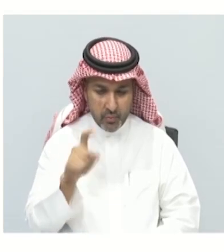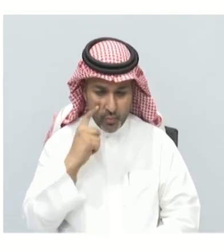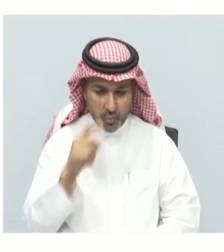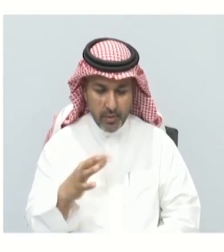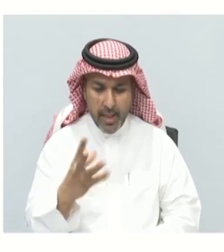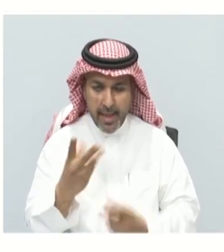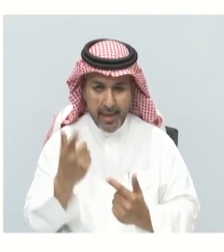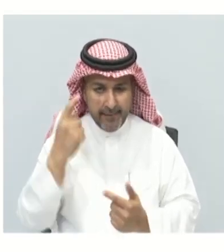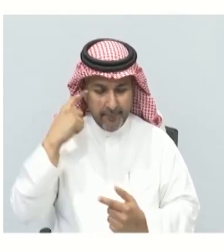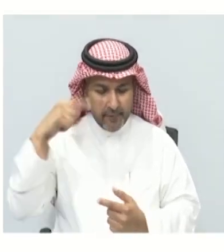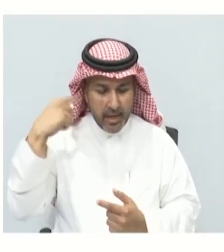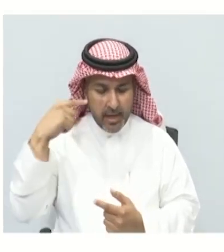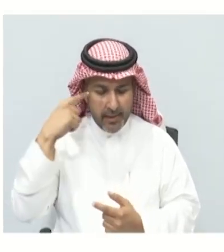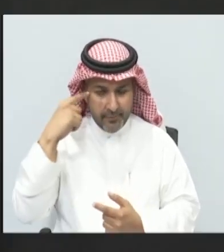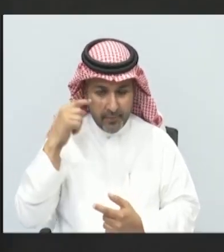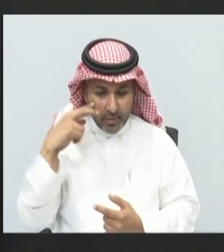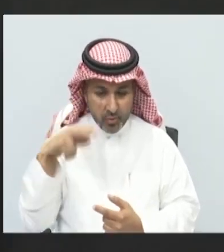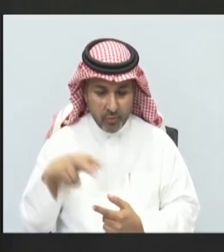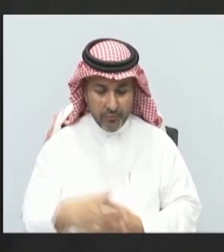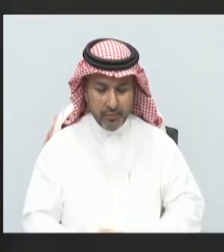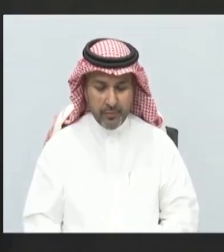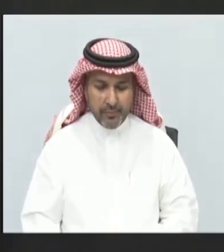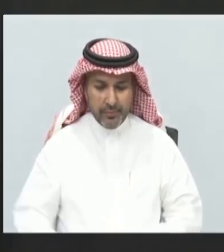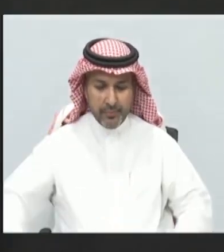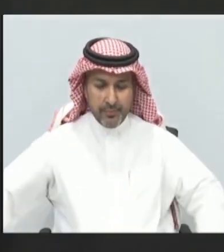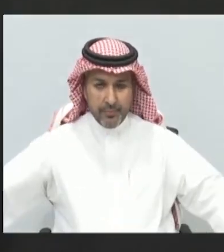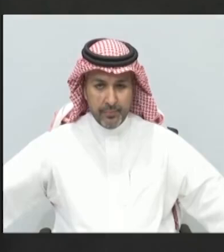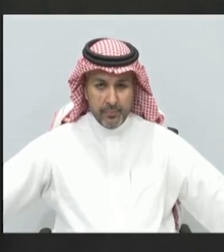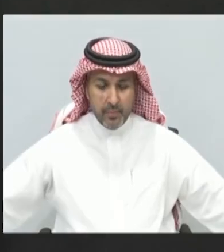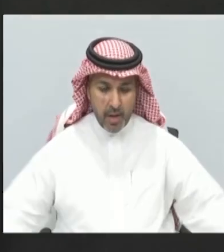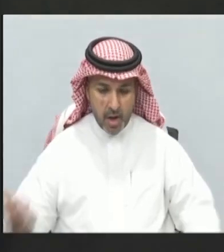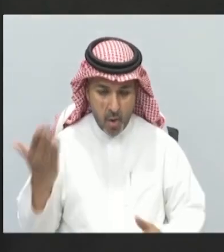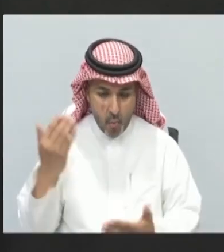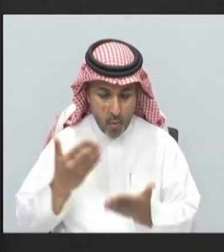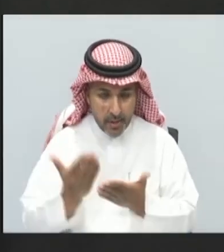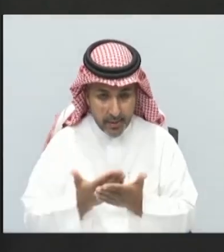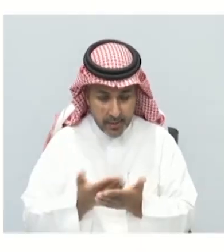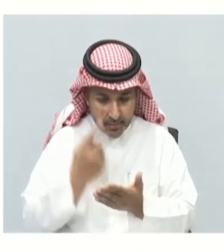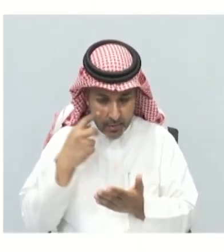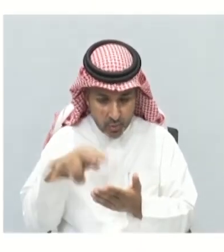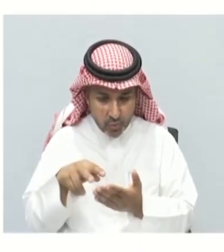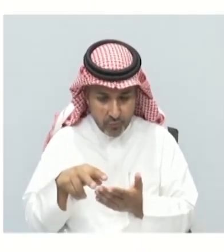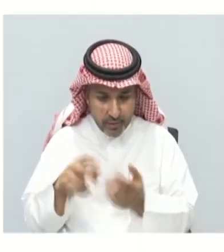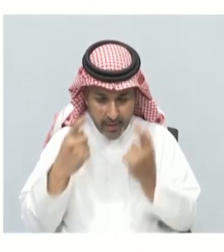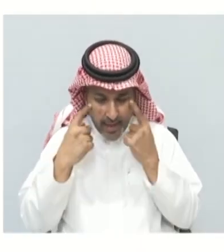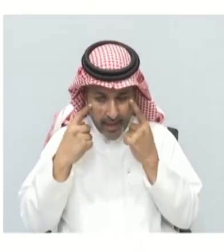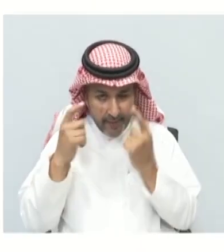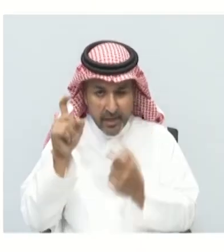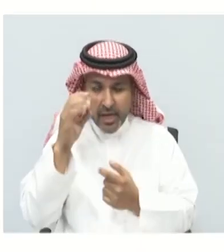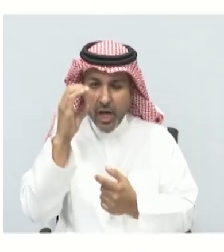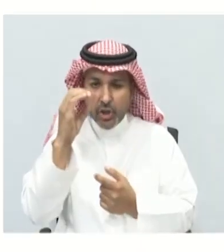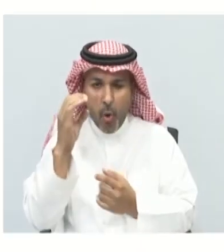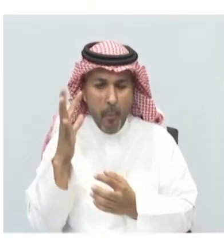او غير منتظمه على ماذا اعتمدت على رؤيه ممتاز النقاط بمعنى انني اعتمدت على مؤشرات في كتابك